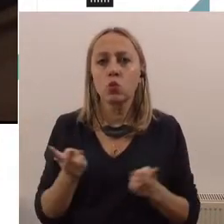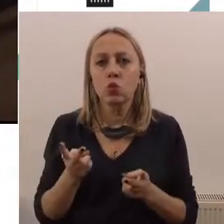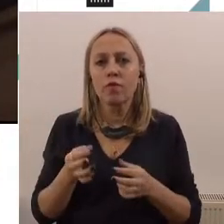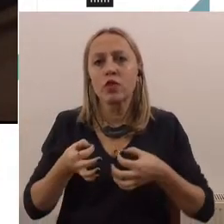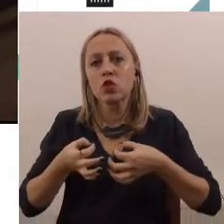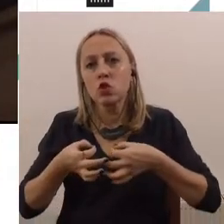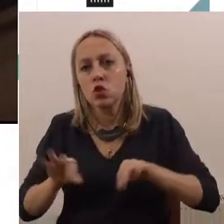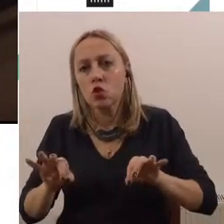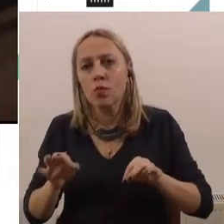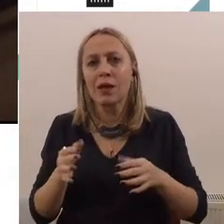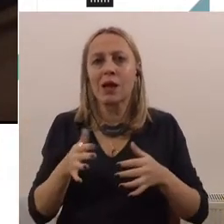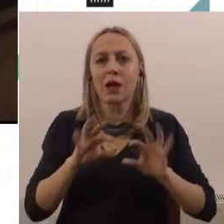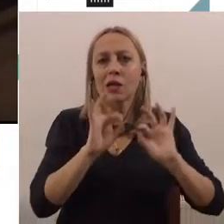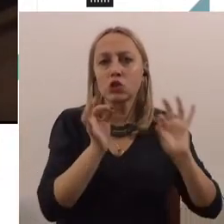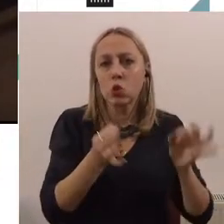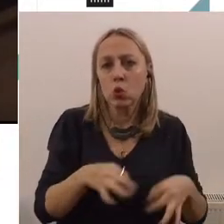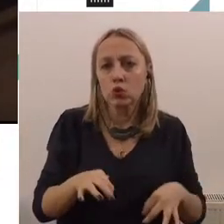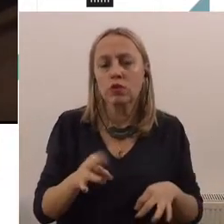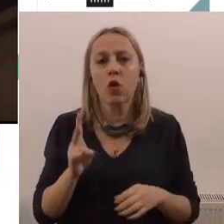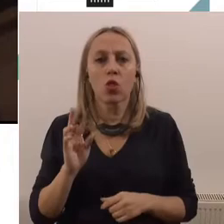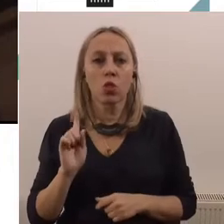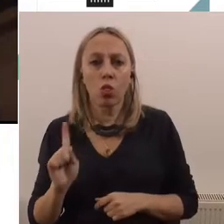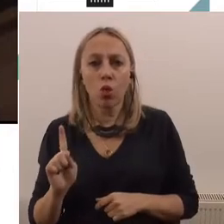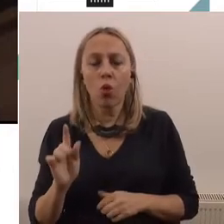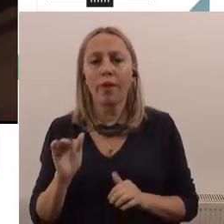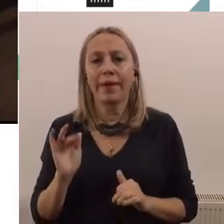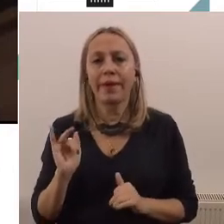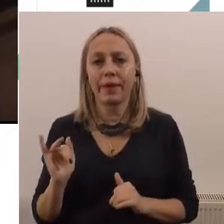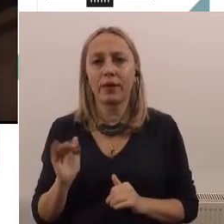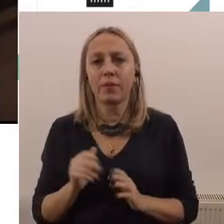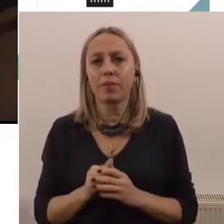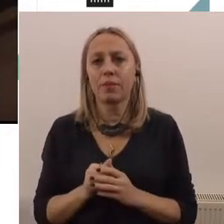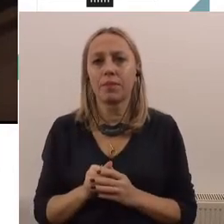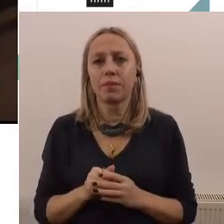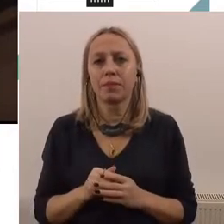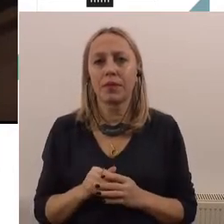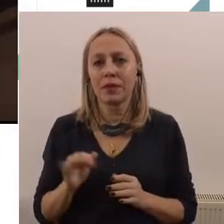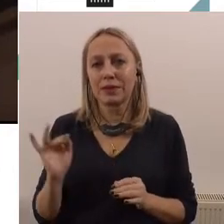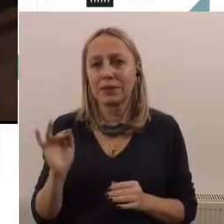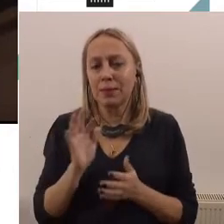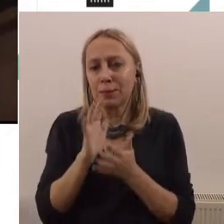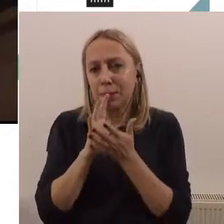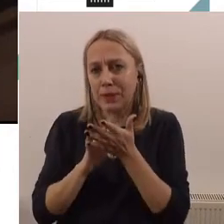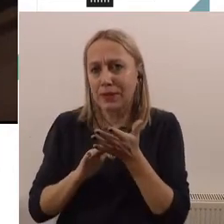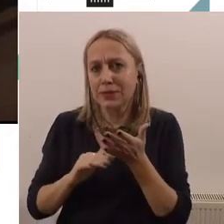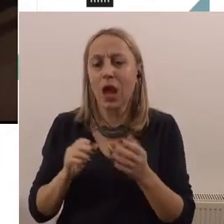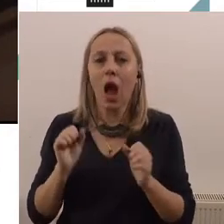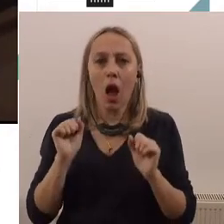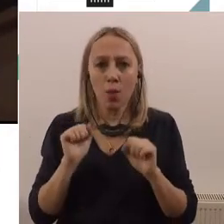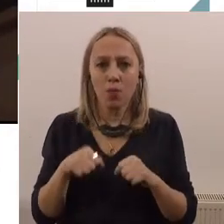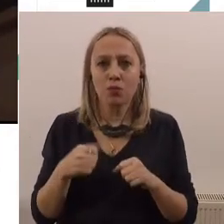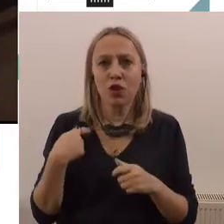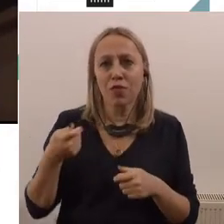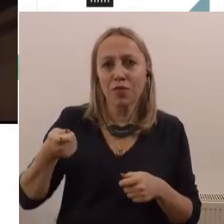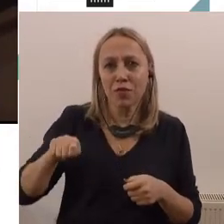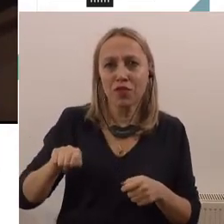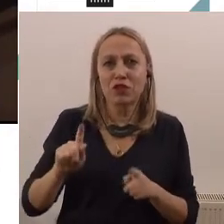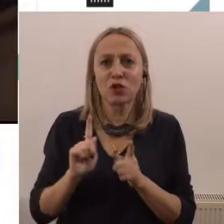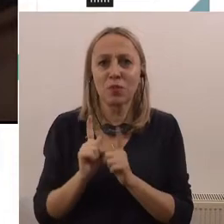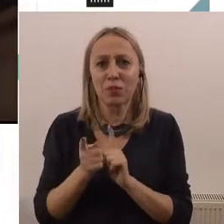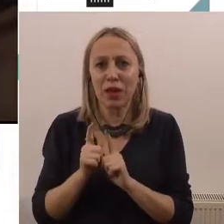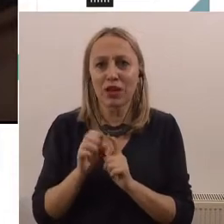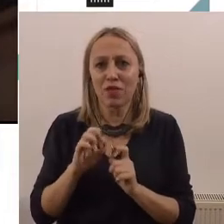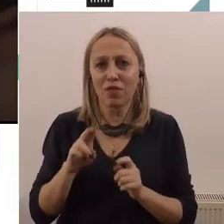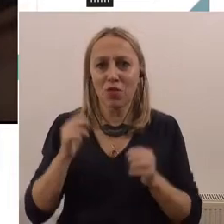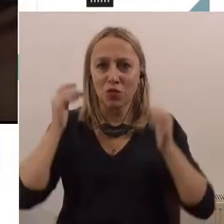в доступе к искусству, но и... Excuse me, can I turn off the translation in somehow,